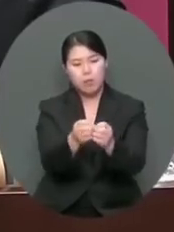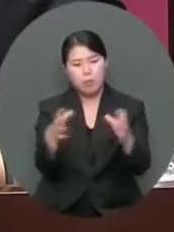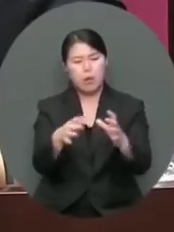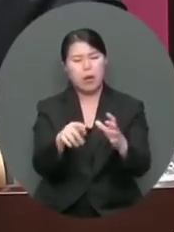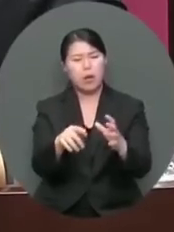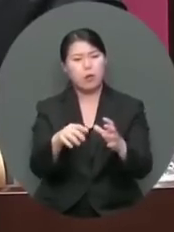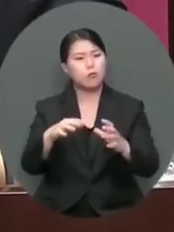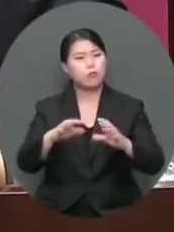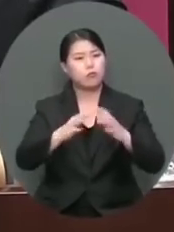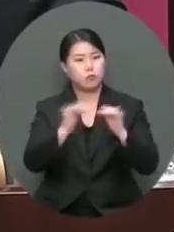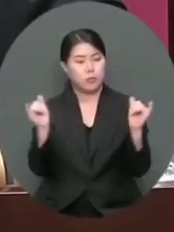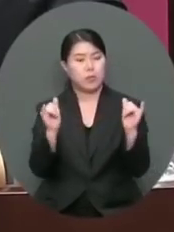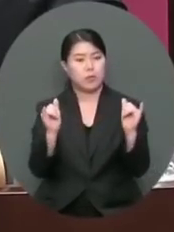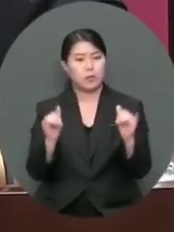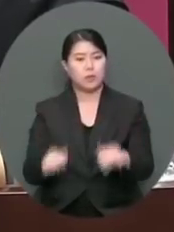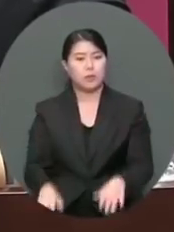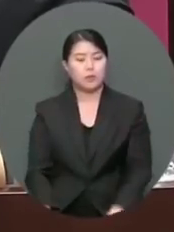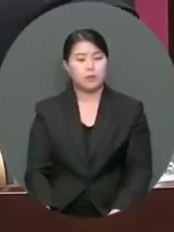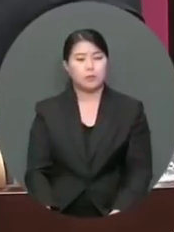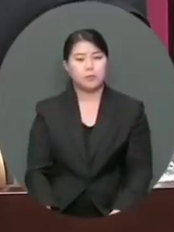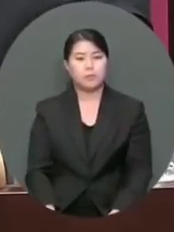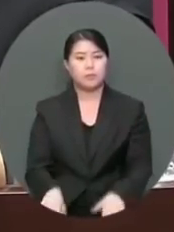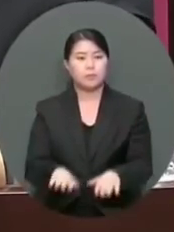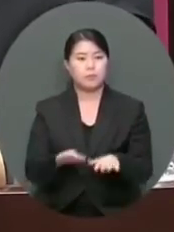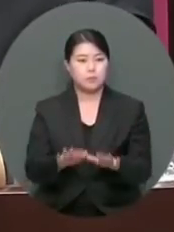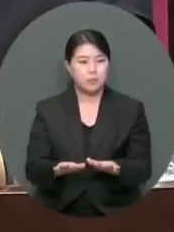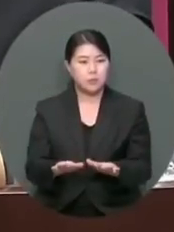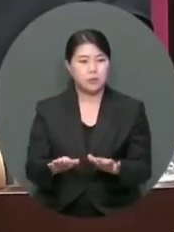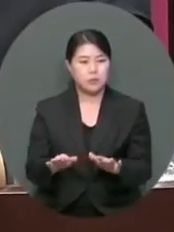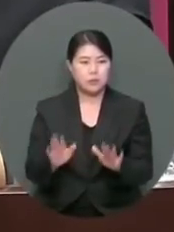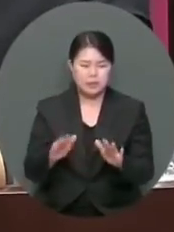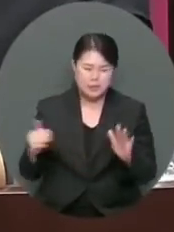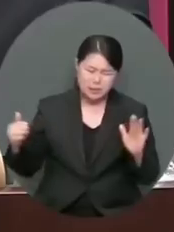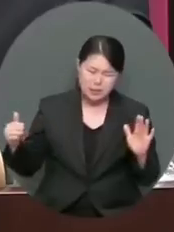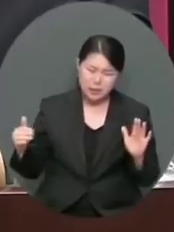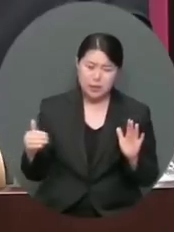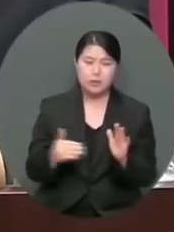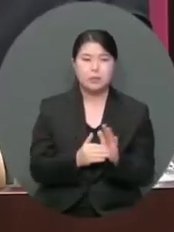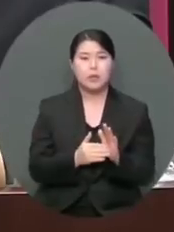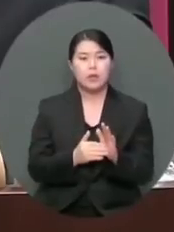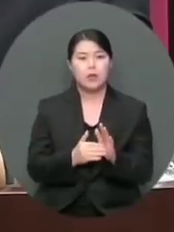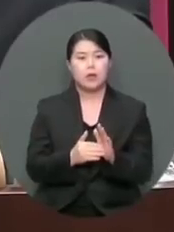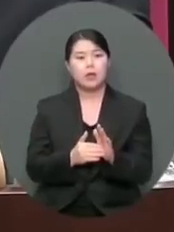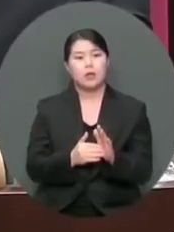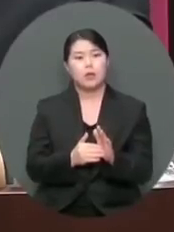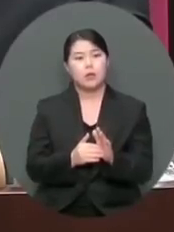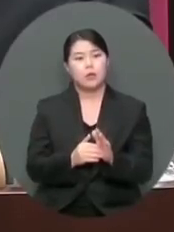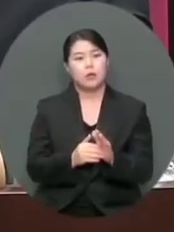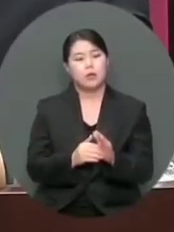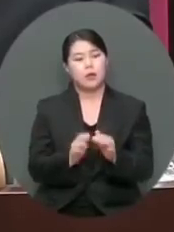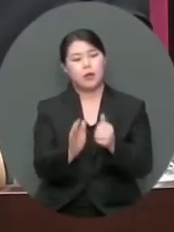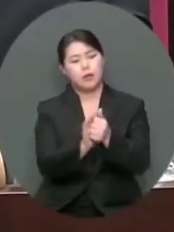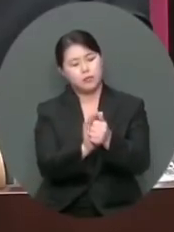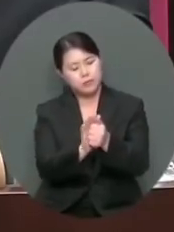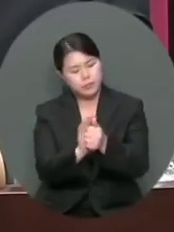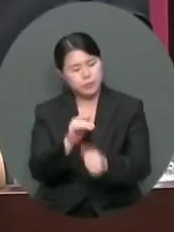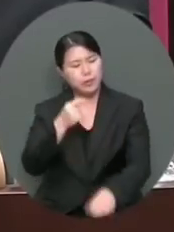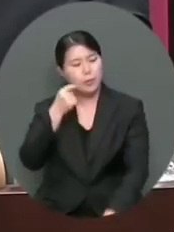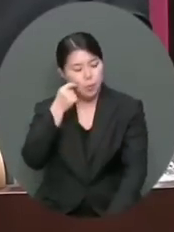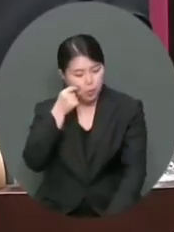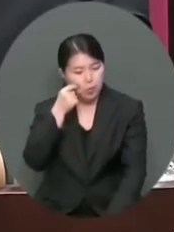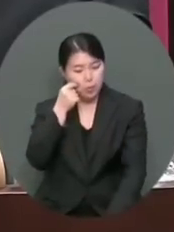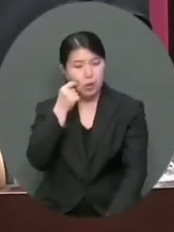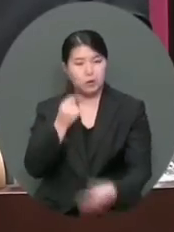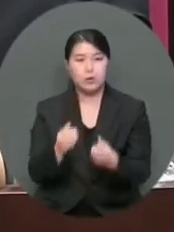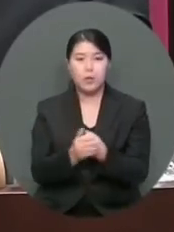국민들을 정말 그동안에 우리가 너무나 어느 면에서 보면은 좀 따뜻하게 해드리지 못했습니다.